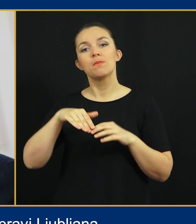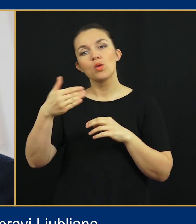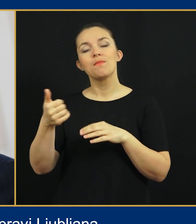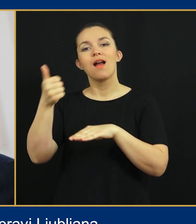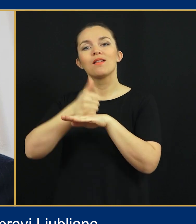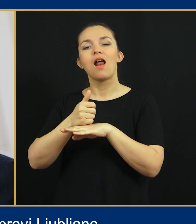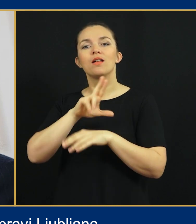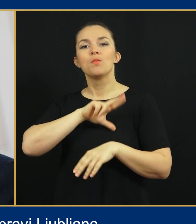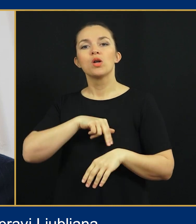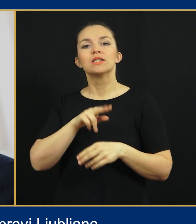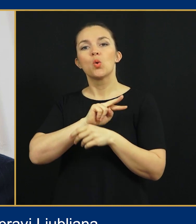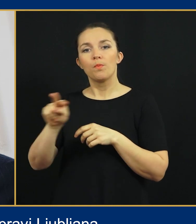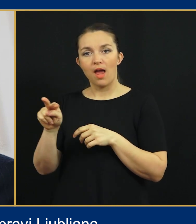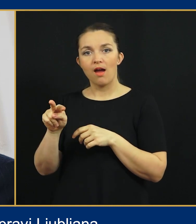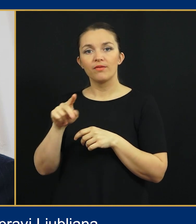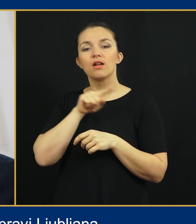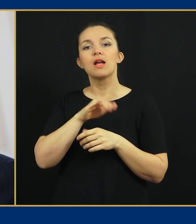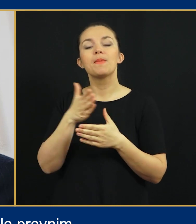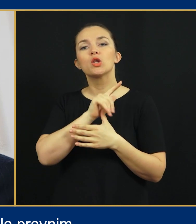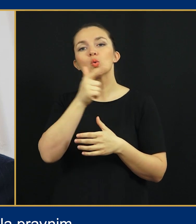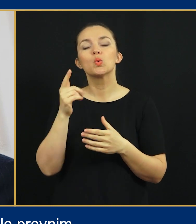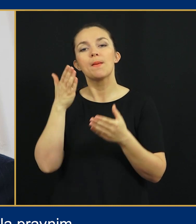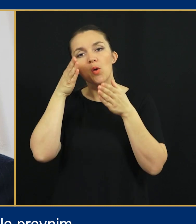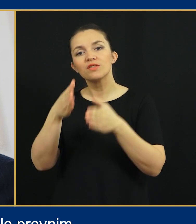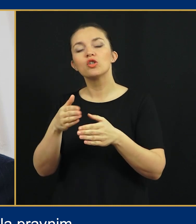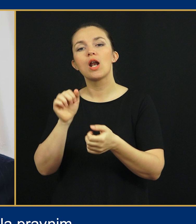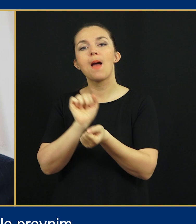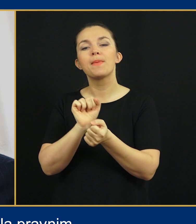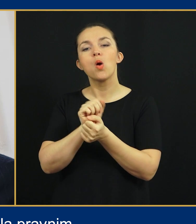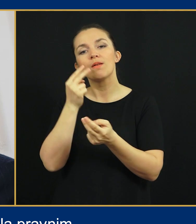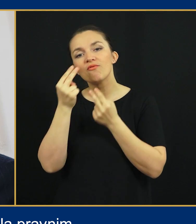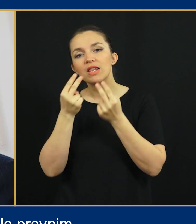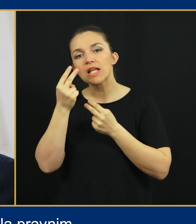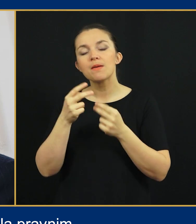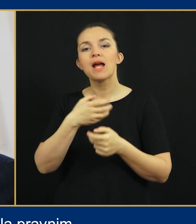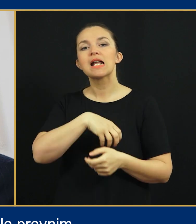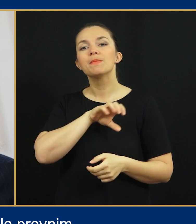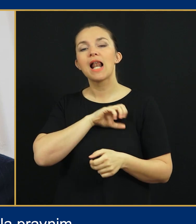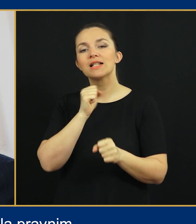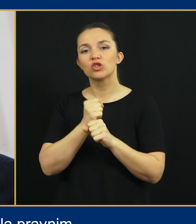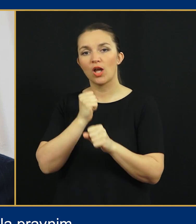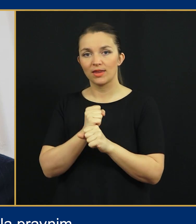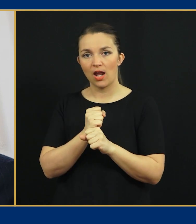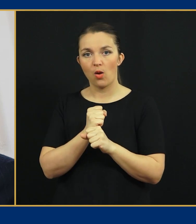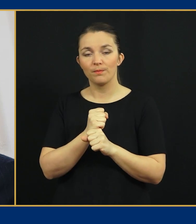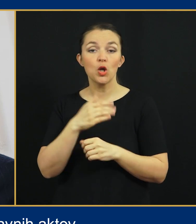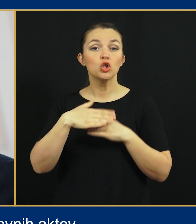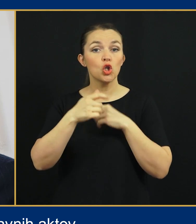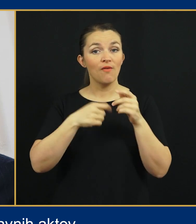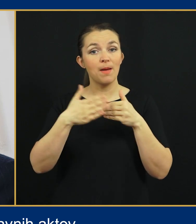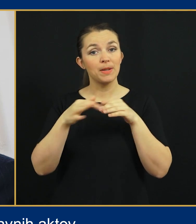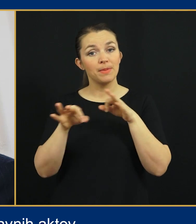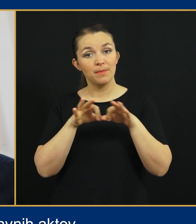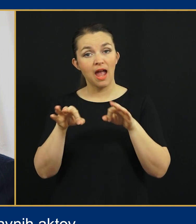nato na Generalni policijski upravi se je med drugim posvečala pravnim vidikom kriminalističnega dela. Sodelovala